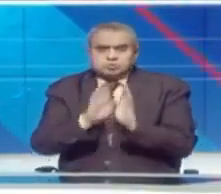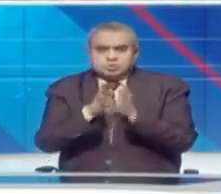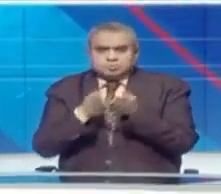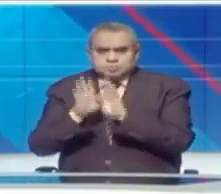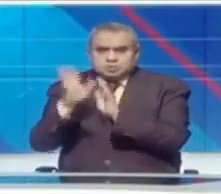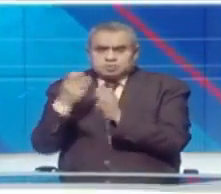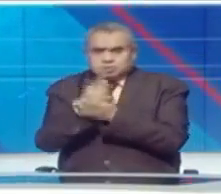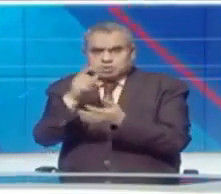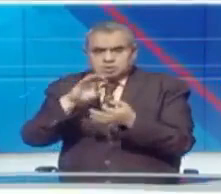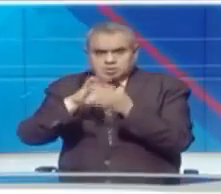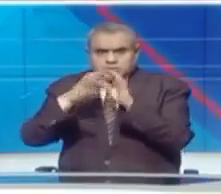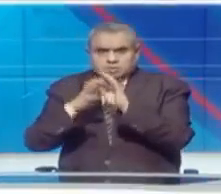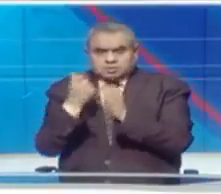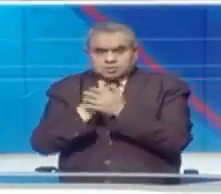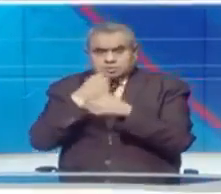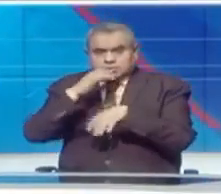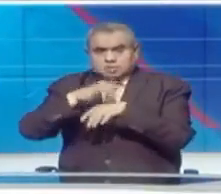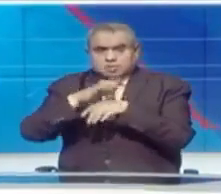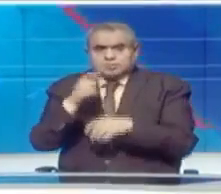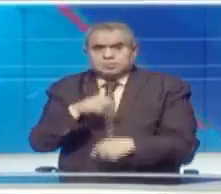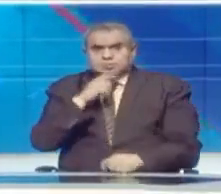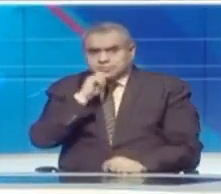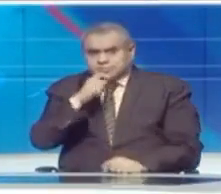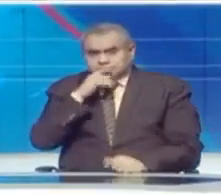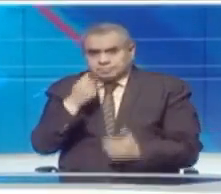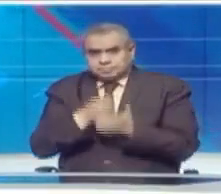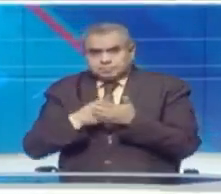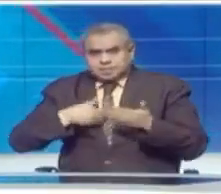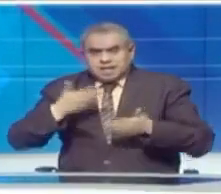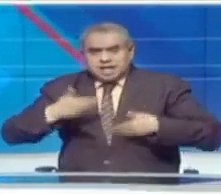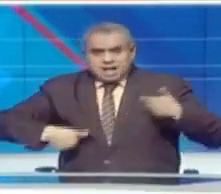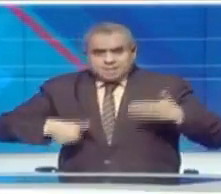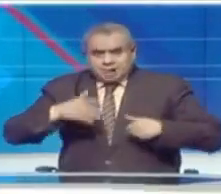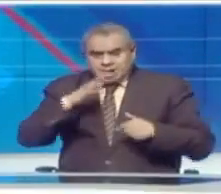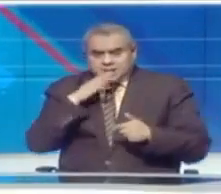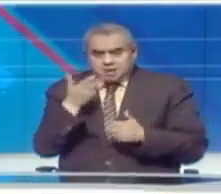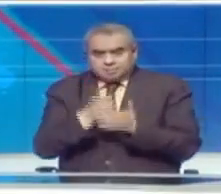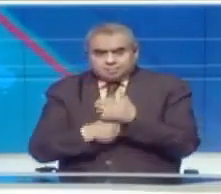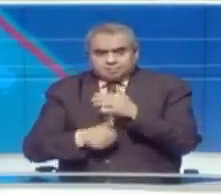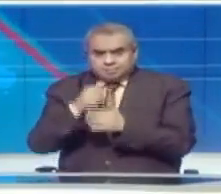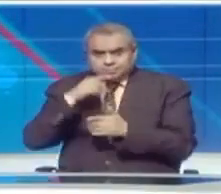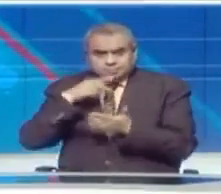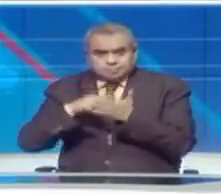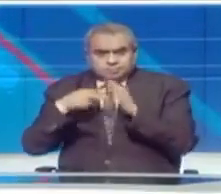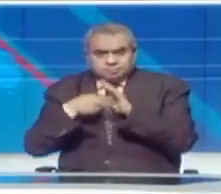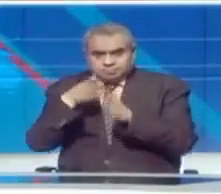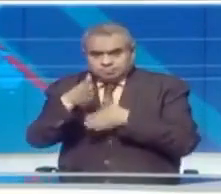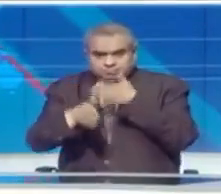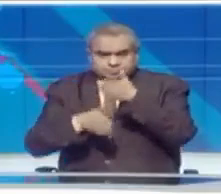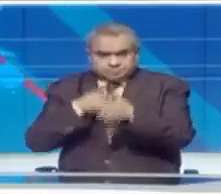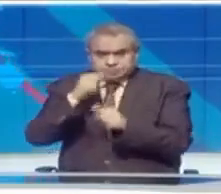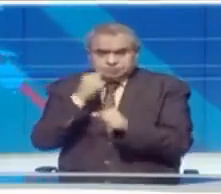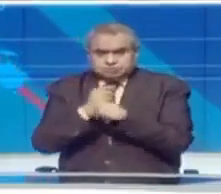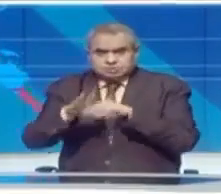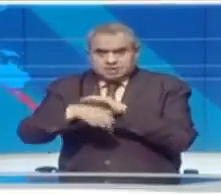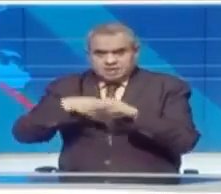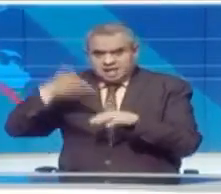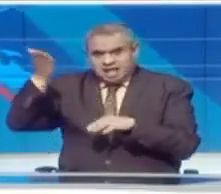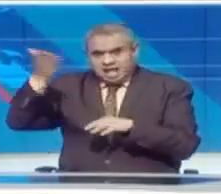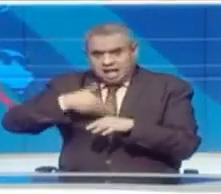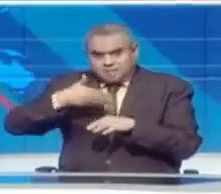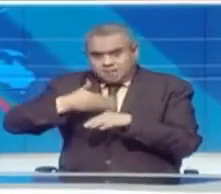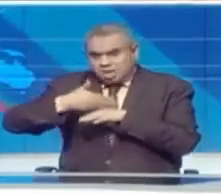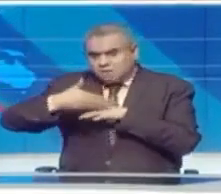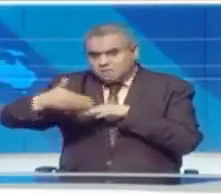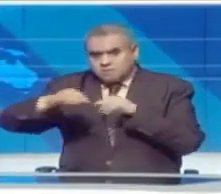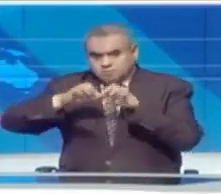لجمعية جراحة العظام. في الجراحات اللي هي بتزات التدخل المحدود دلوقتي، معظم الجراحات ما بقيناش نفتح فتحات كبيرة عشان نخش،